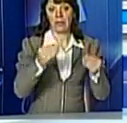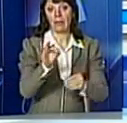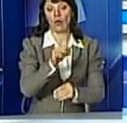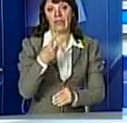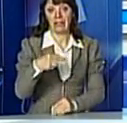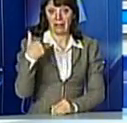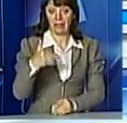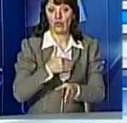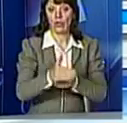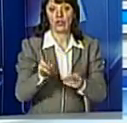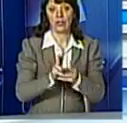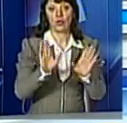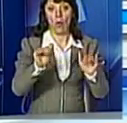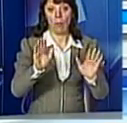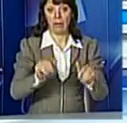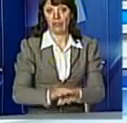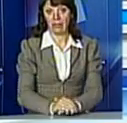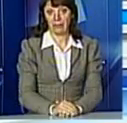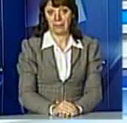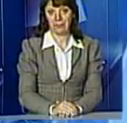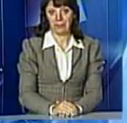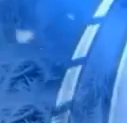20:30 тоді і зустрінемось